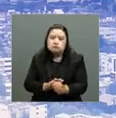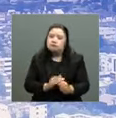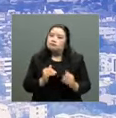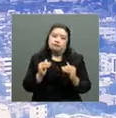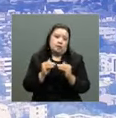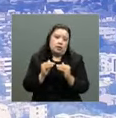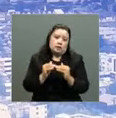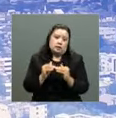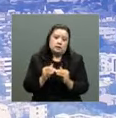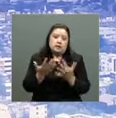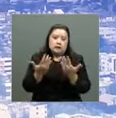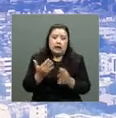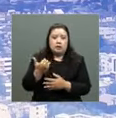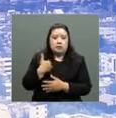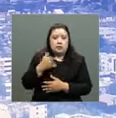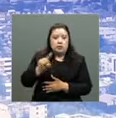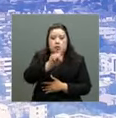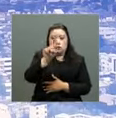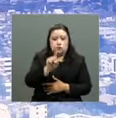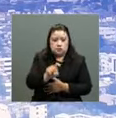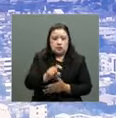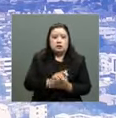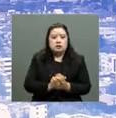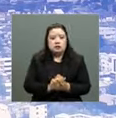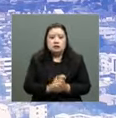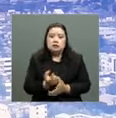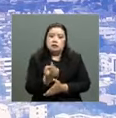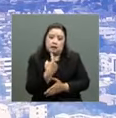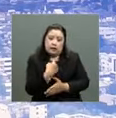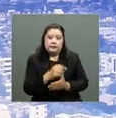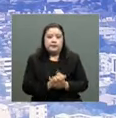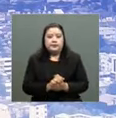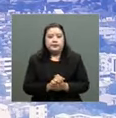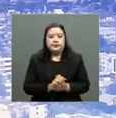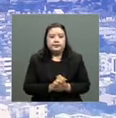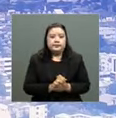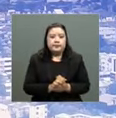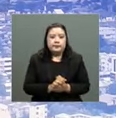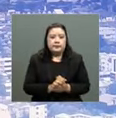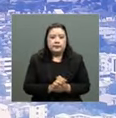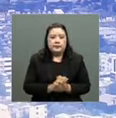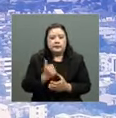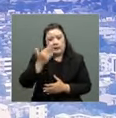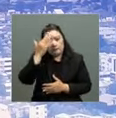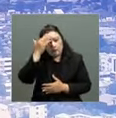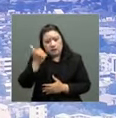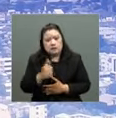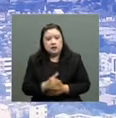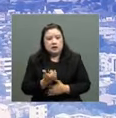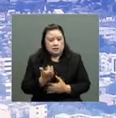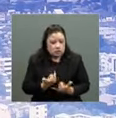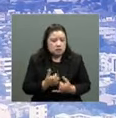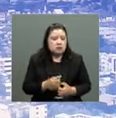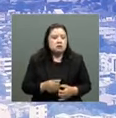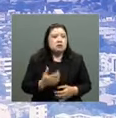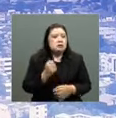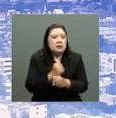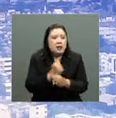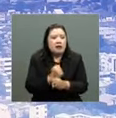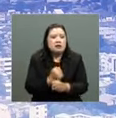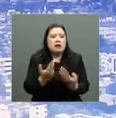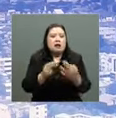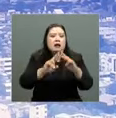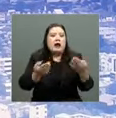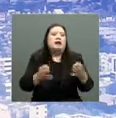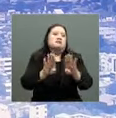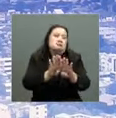เองที่ตั้งคำถามขึ้นมาอย่างนี้นะครับบอกว่าเป็นคนที่ไม่ได้ป่วยไม่ได้ไข้แต่ไม่มีจะกินเนี่ยจะทำยังไง